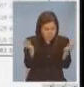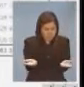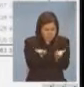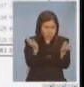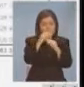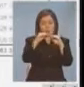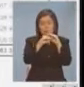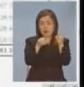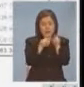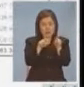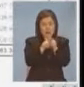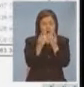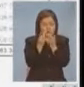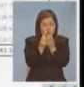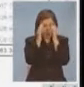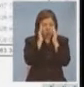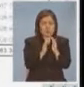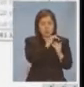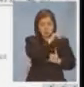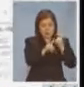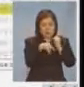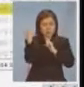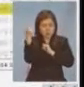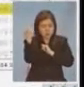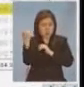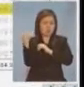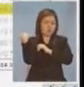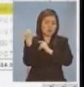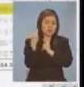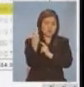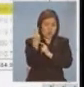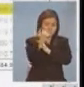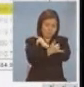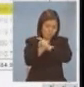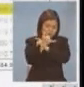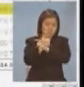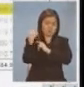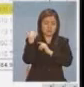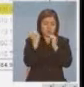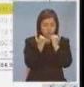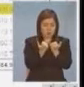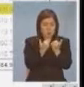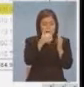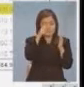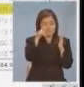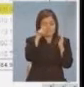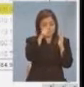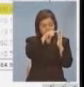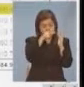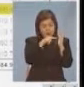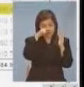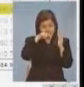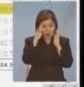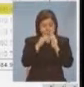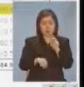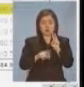การนี้ได้ก็คือตัวเลขของนักท่องเที่ยวมี2ประเทศเท่านั้นค่ะที่ขณะนี้เดินทางเข้าสู่ประเทศไทยมีจำนวนเกินกว่า2ล้